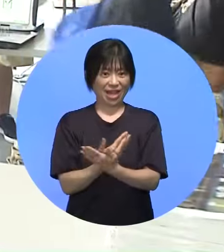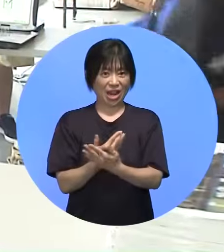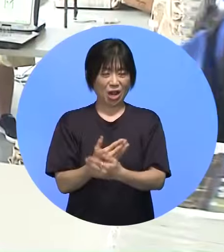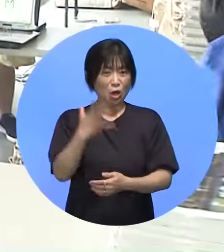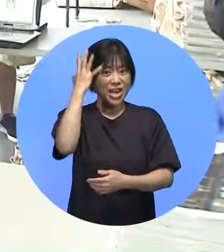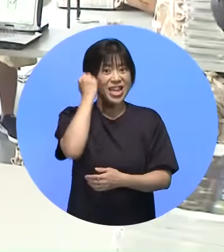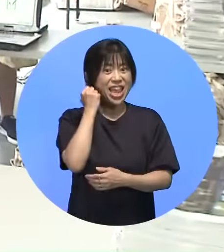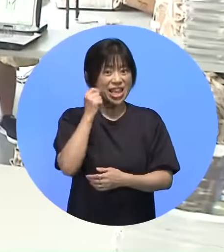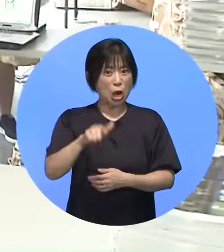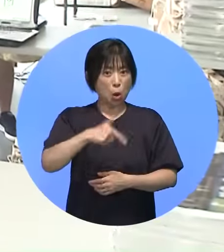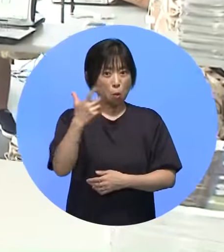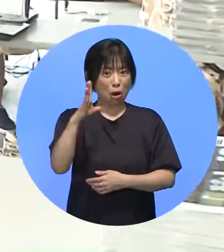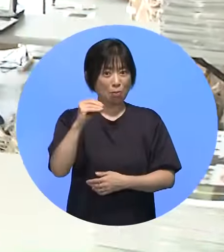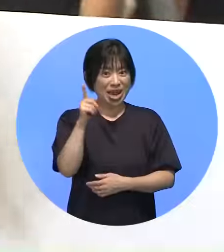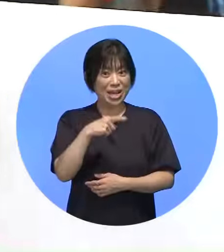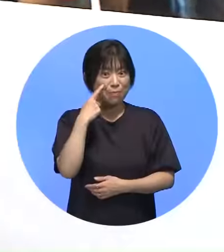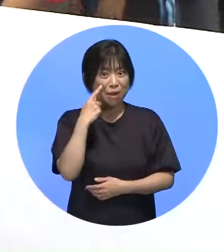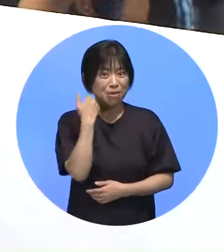は